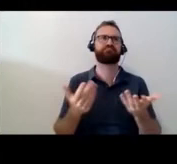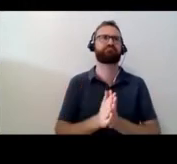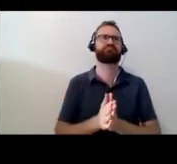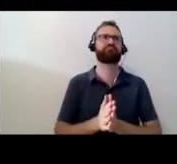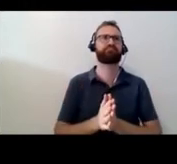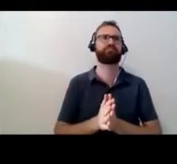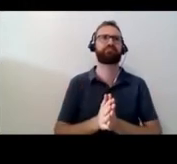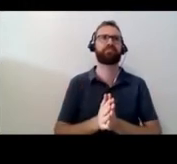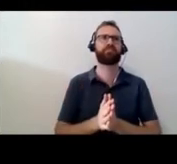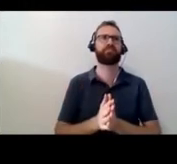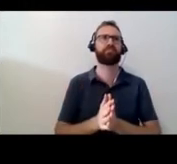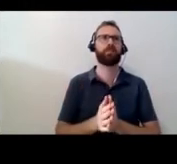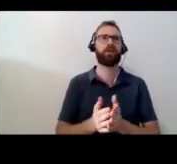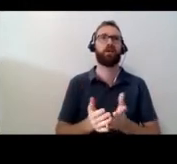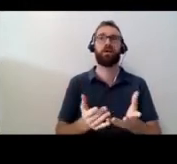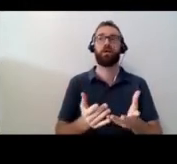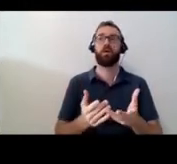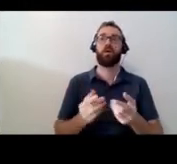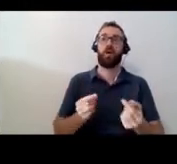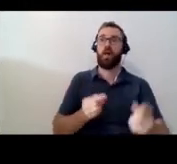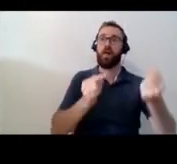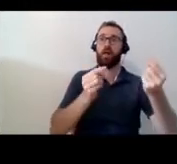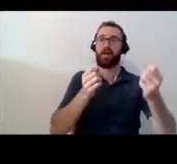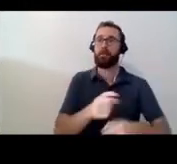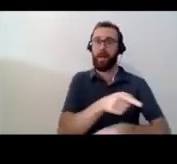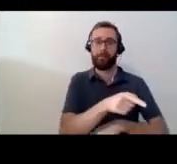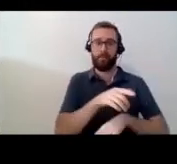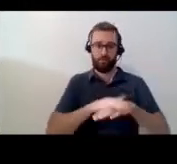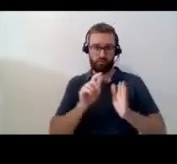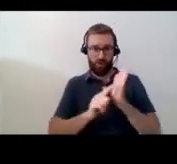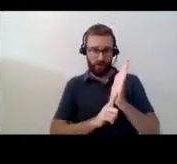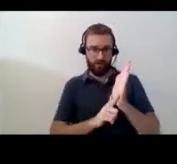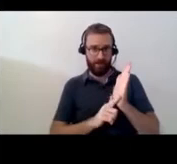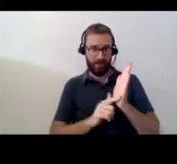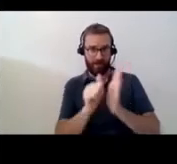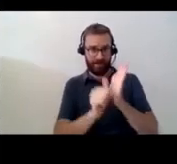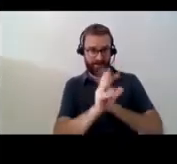offre peu de force convaincante pour déroger à la lettre même de l'article 6.